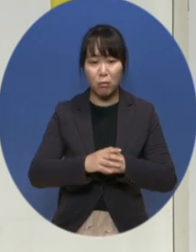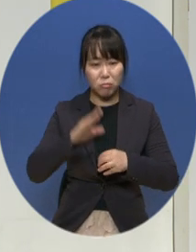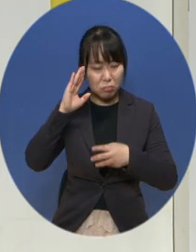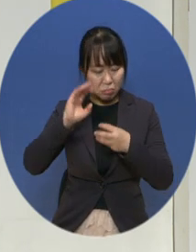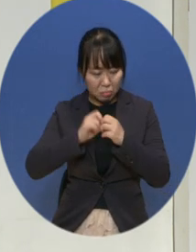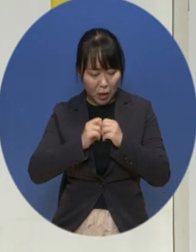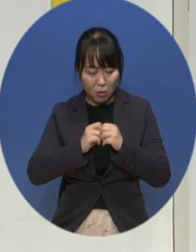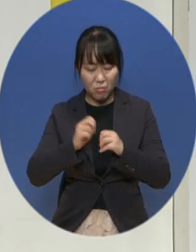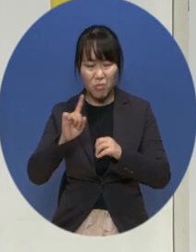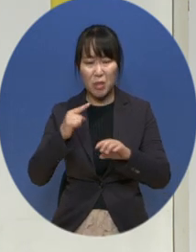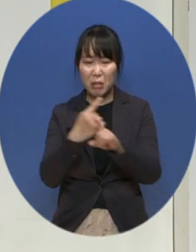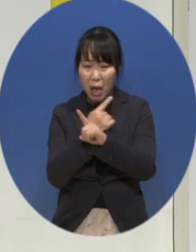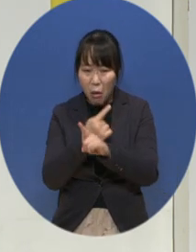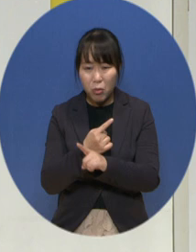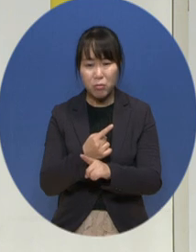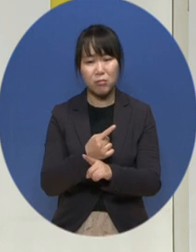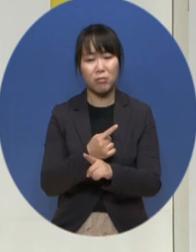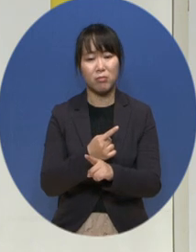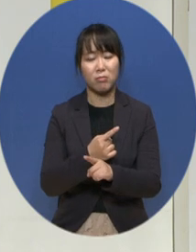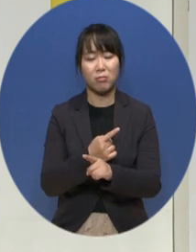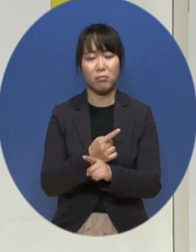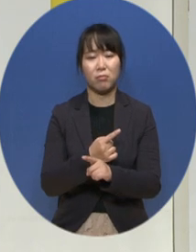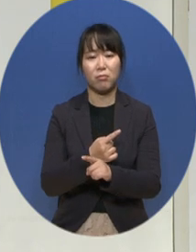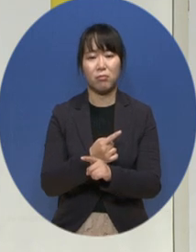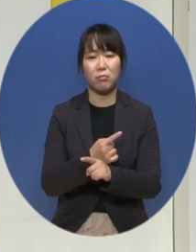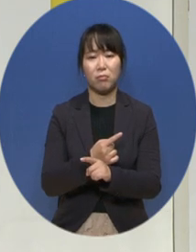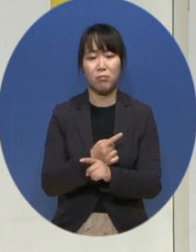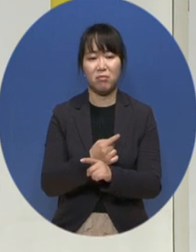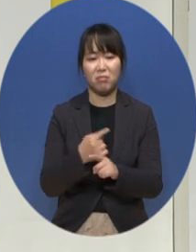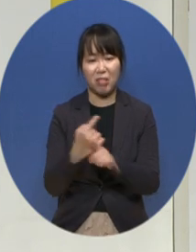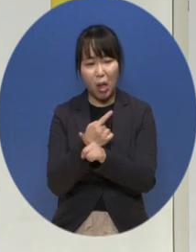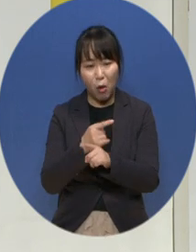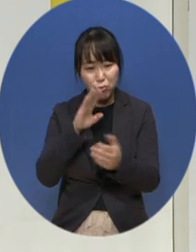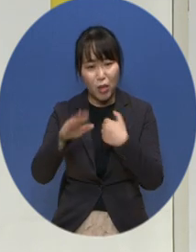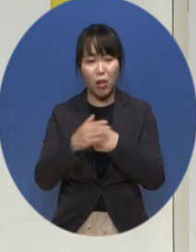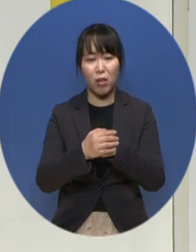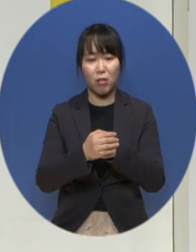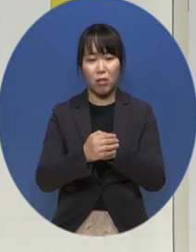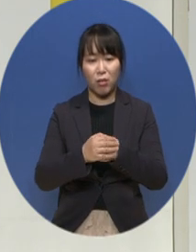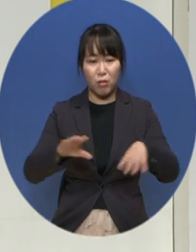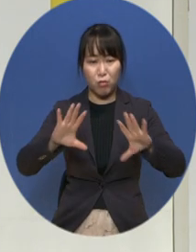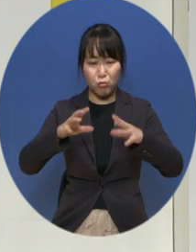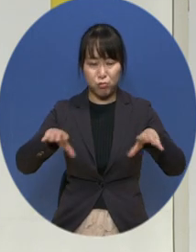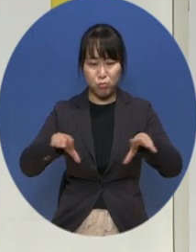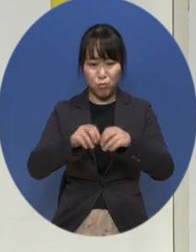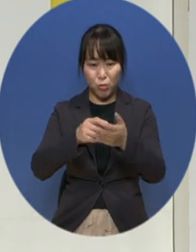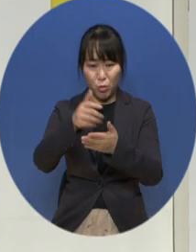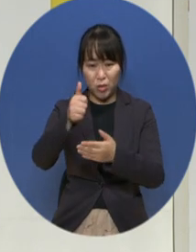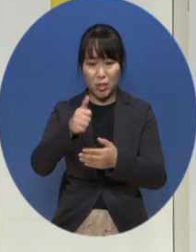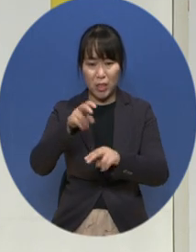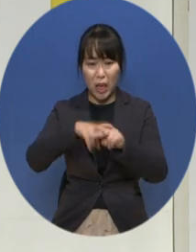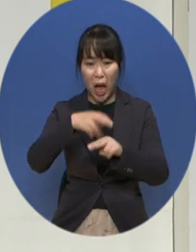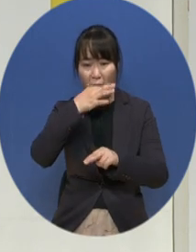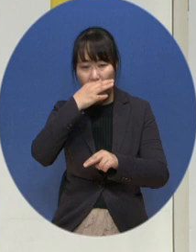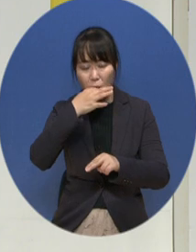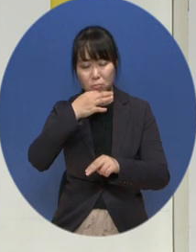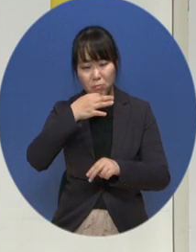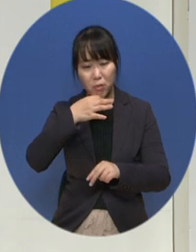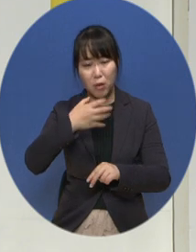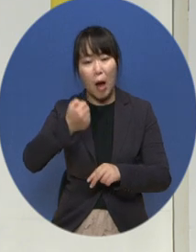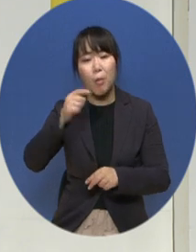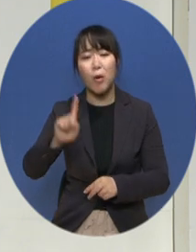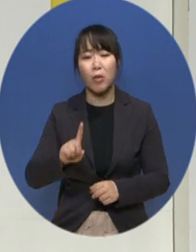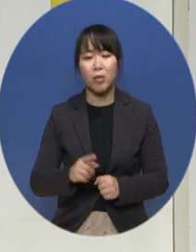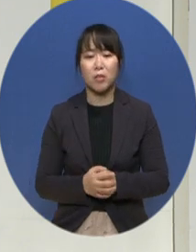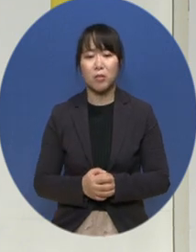엉뚱한 회원이 났다고 하면서 에 퇴원하고 나면 국무총리 약이 있다는 자리 없이 많 보이냐